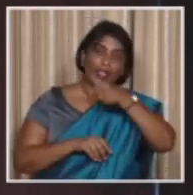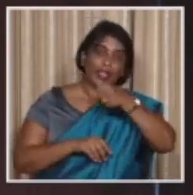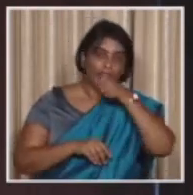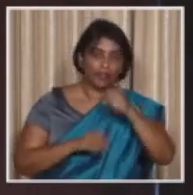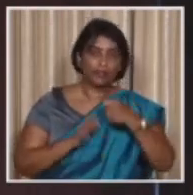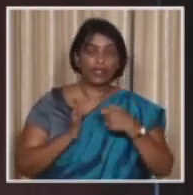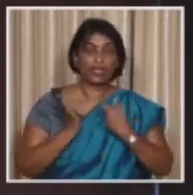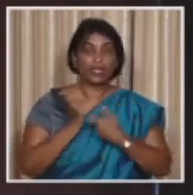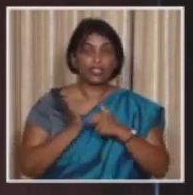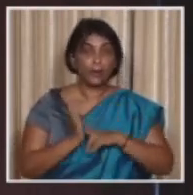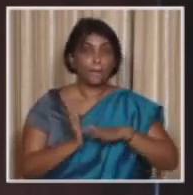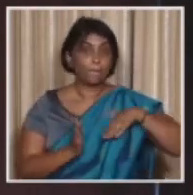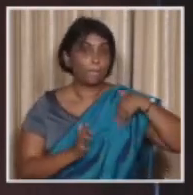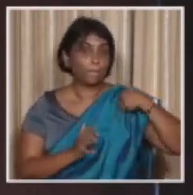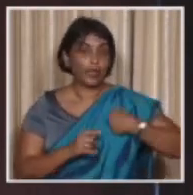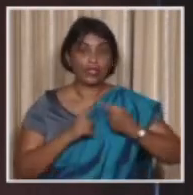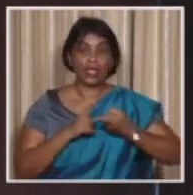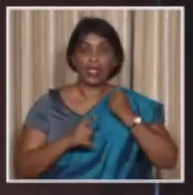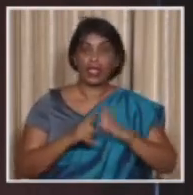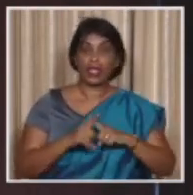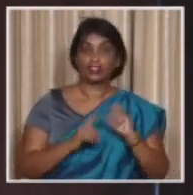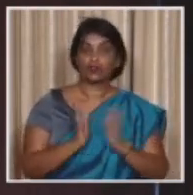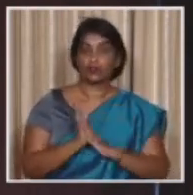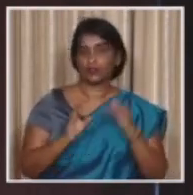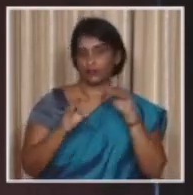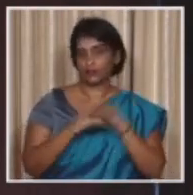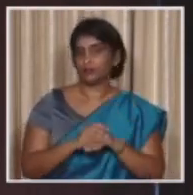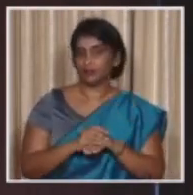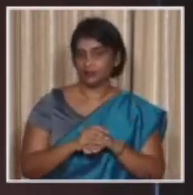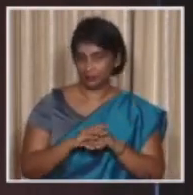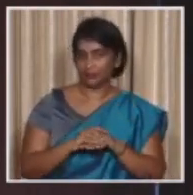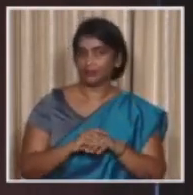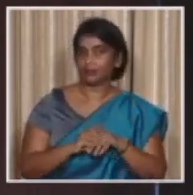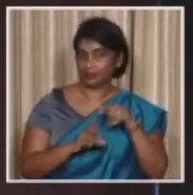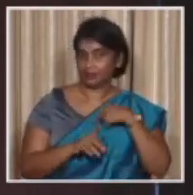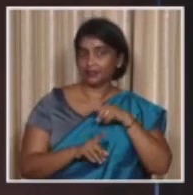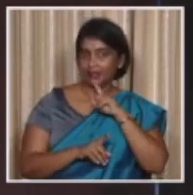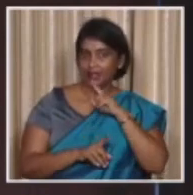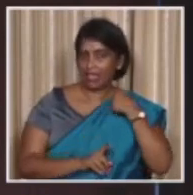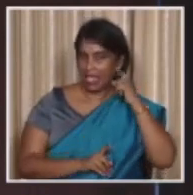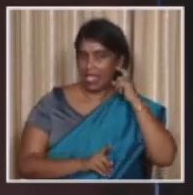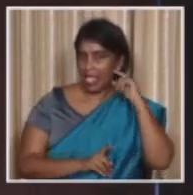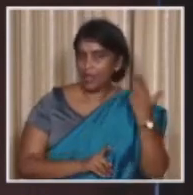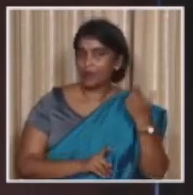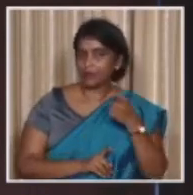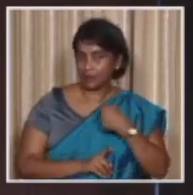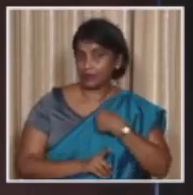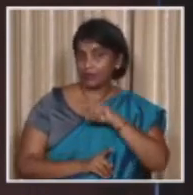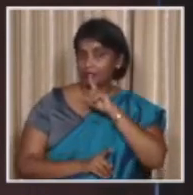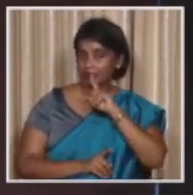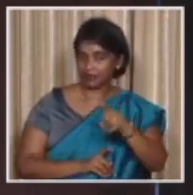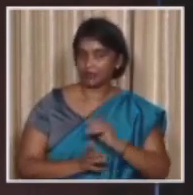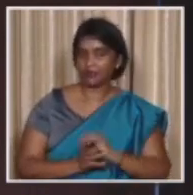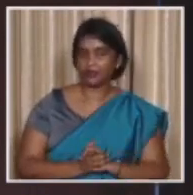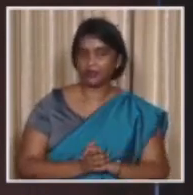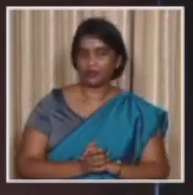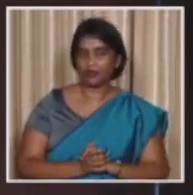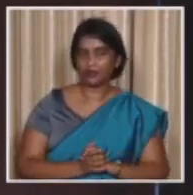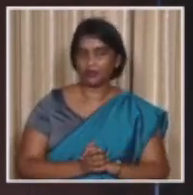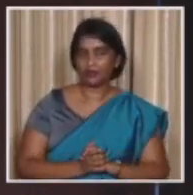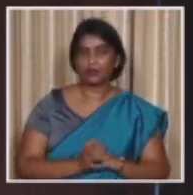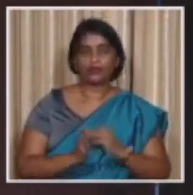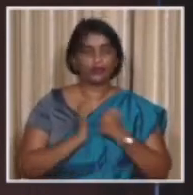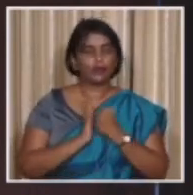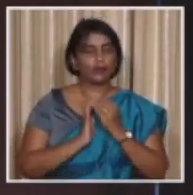නාලිකා ප්‍රධානි සහ ප්‍රධාන විදාග නිලධාරී විදිහට තමයි වැඩ කරලා තියෙන්නේ. ඉතින් ඒක පොඩ්ඩක් ඔබතුමාට මට ඉතින් ඇහුන්නේ නෑ. ඒක මතක් කරලා දෙන්න ඕන. දැන්